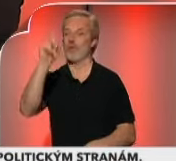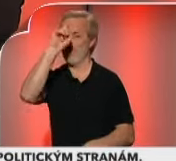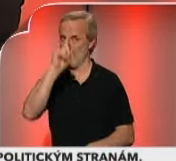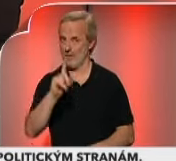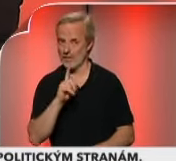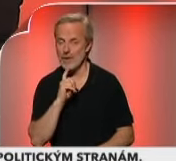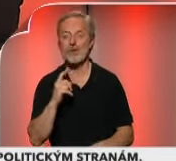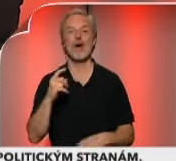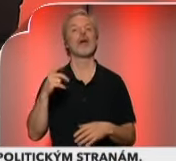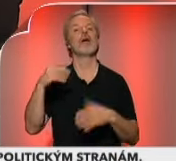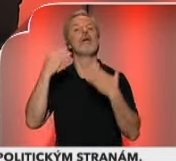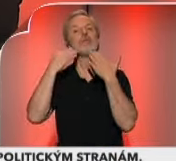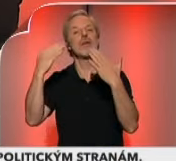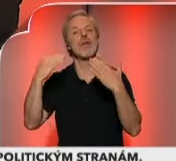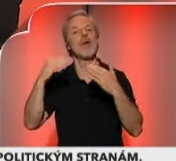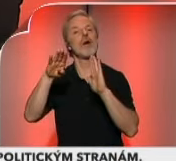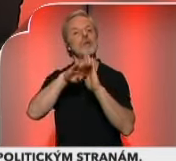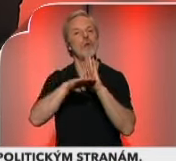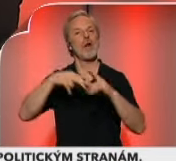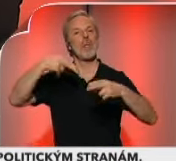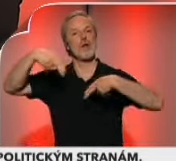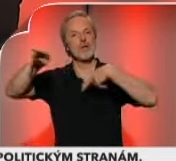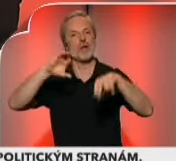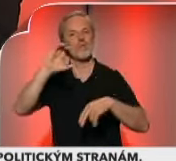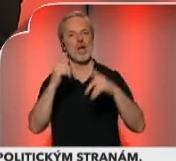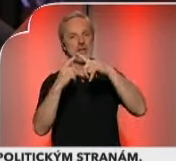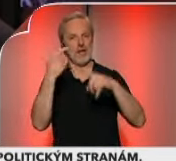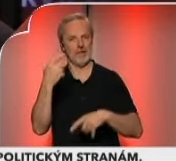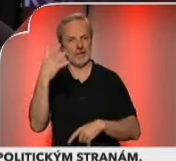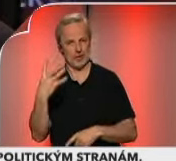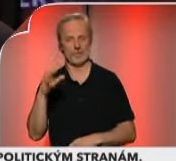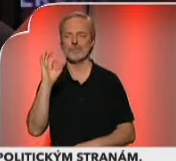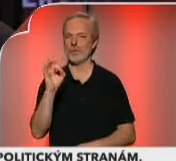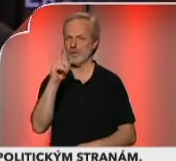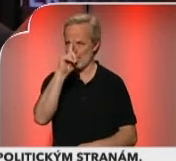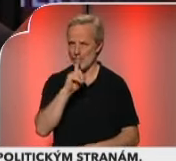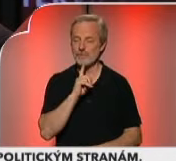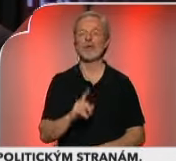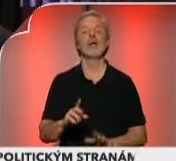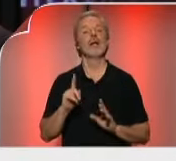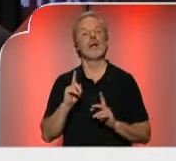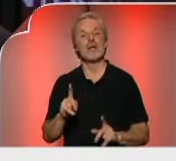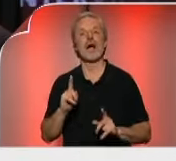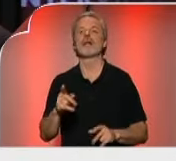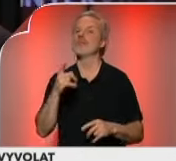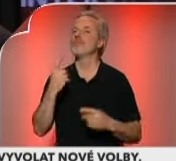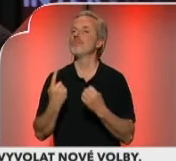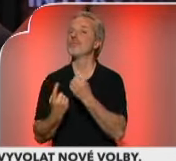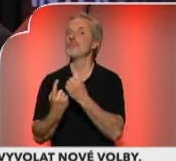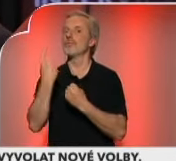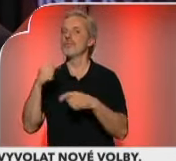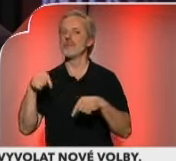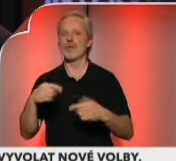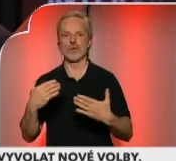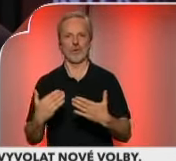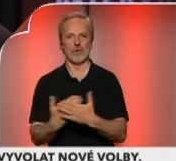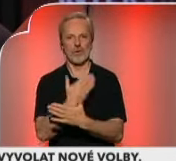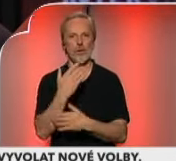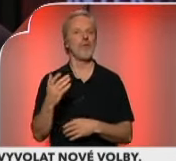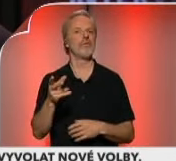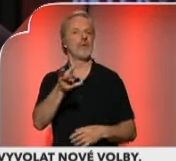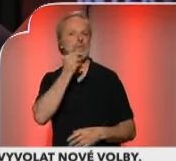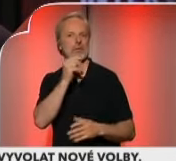pořadu Interview ČT24 Dobrý večer vám i divákům nelze jinak začneme Na Horce aktuální téma ž dost Policie o vydání